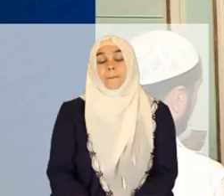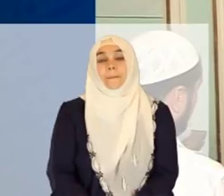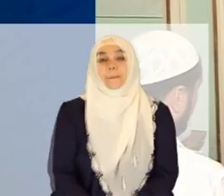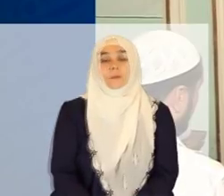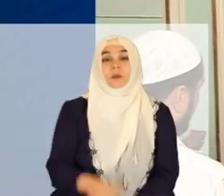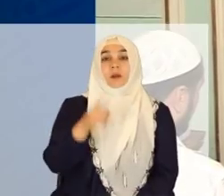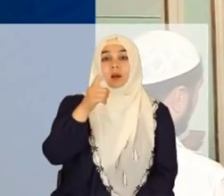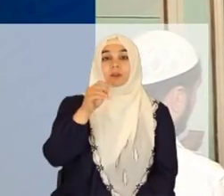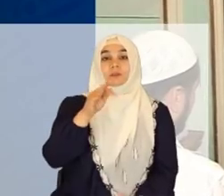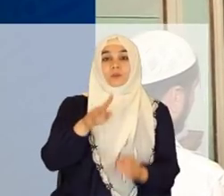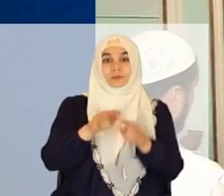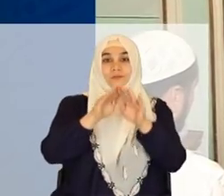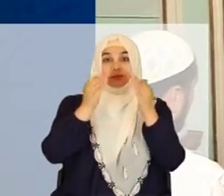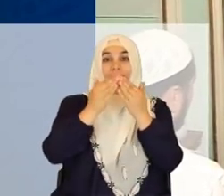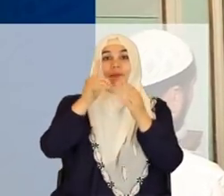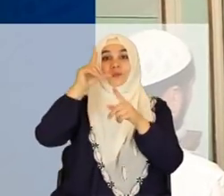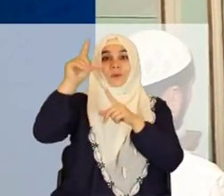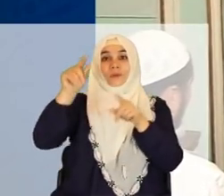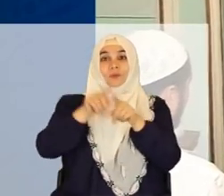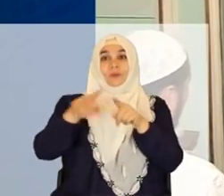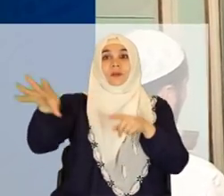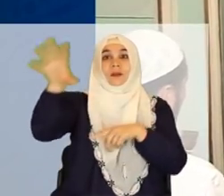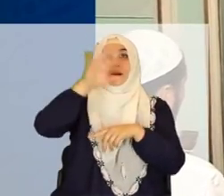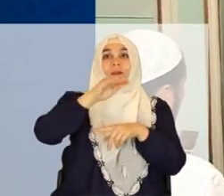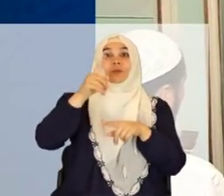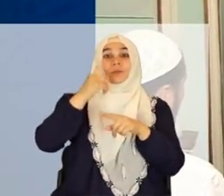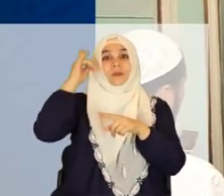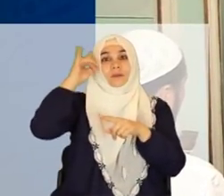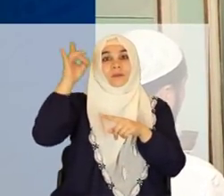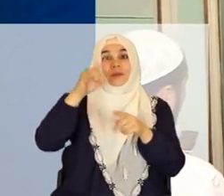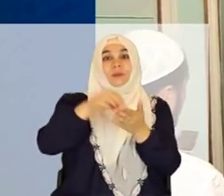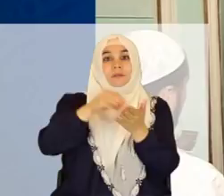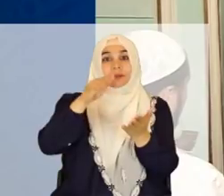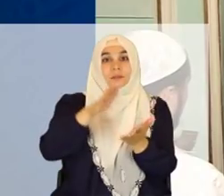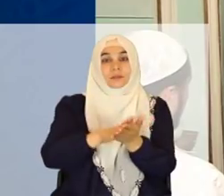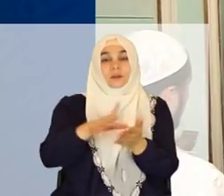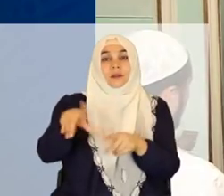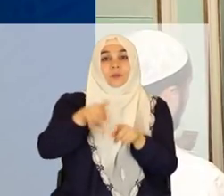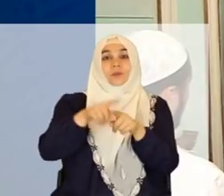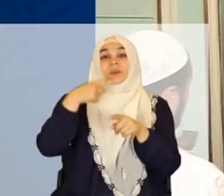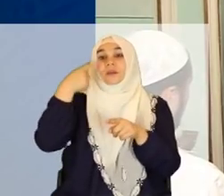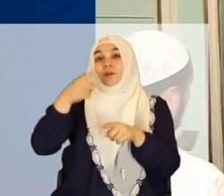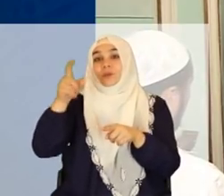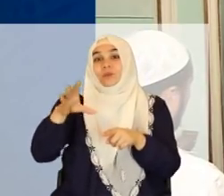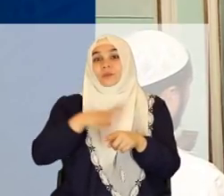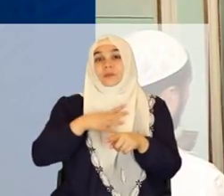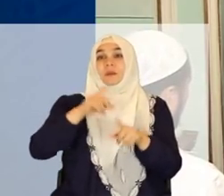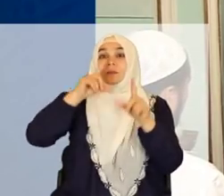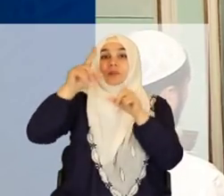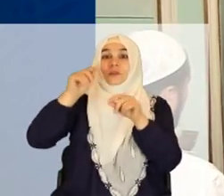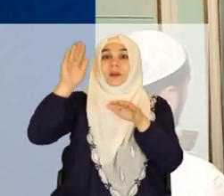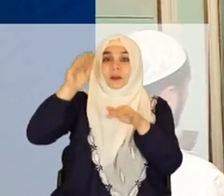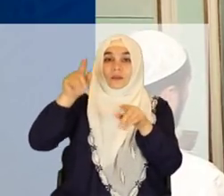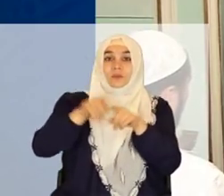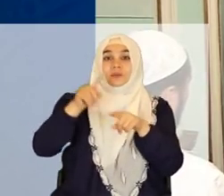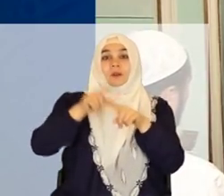Haj bo'ladigan bo'lsa, umuman shoshib o'lib ketadi. Hajga ro'yxatga yozilganidan hammaga gap bo'ladi. Jo'nab qolsa,